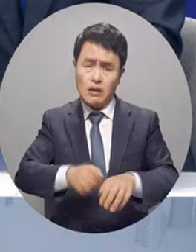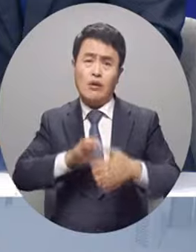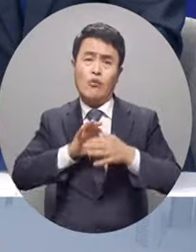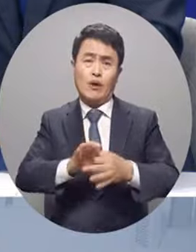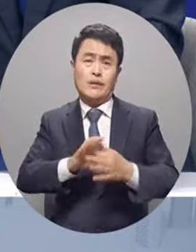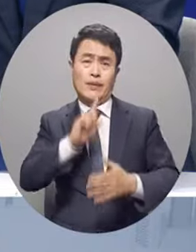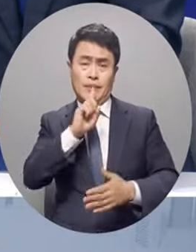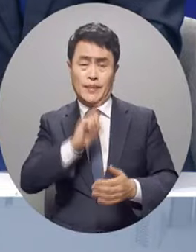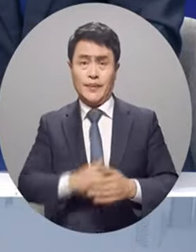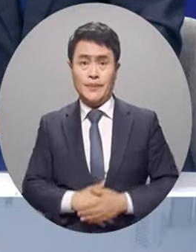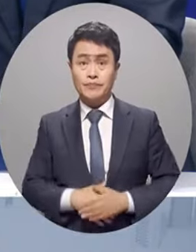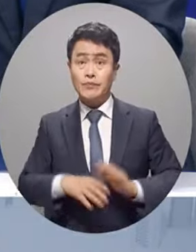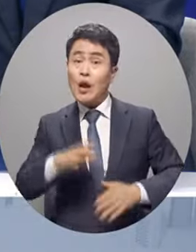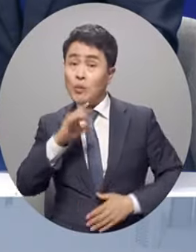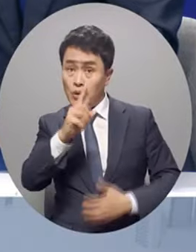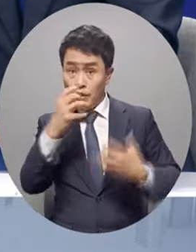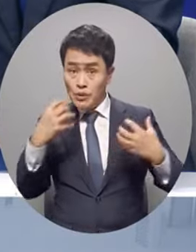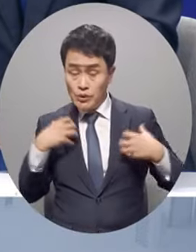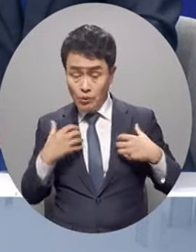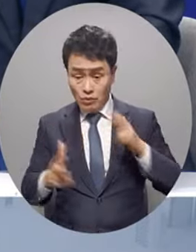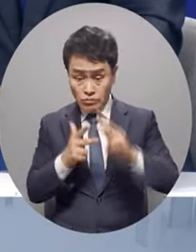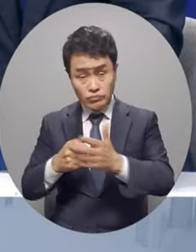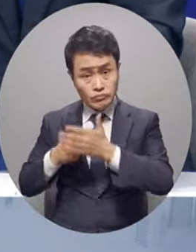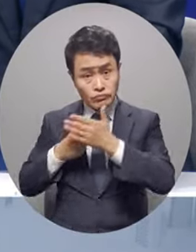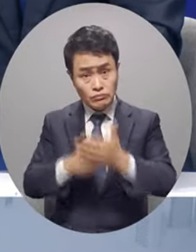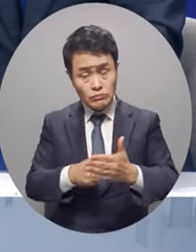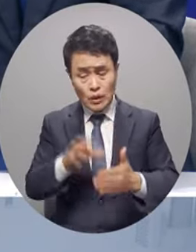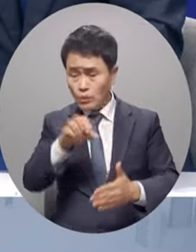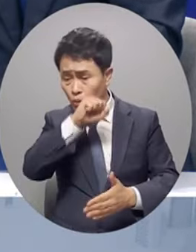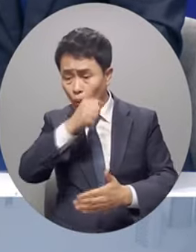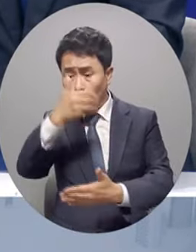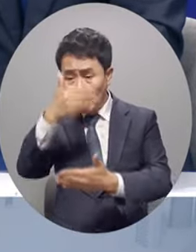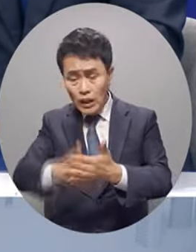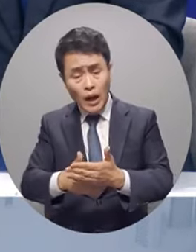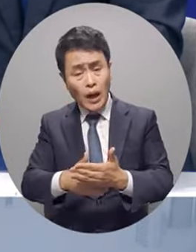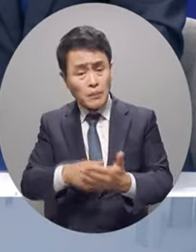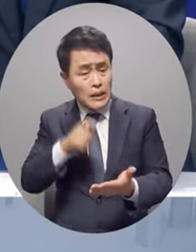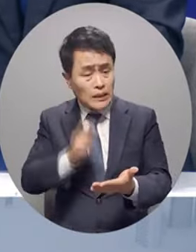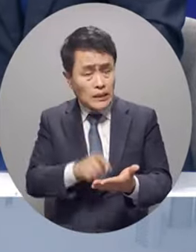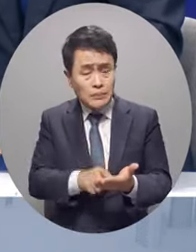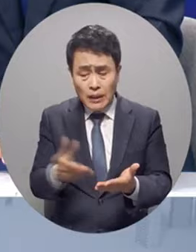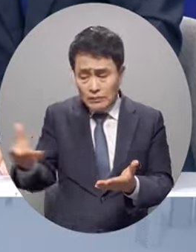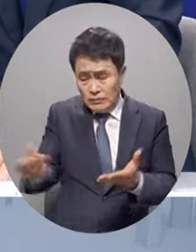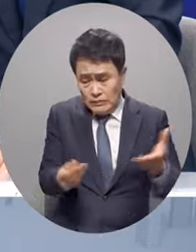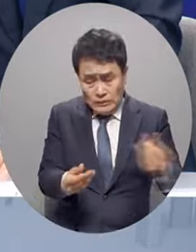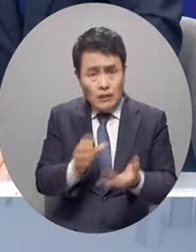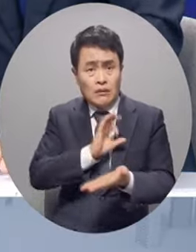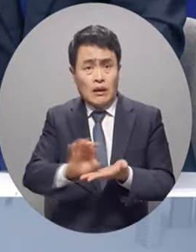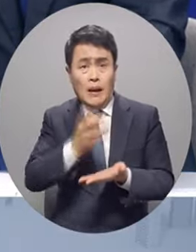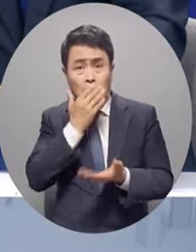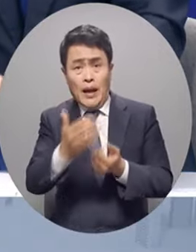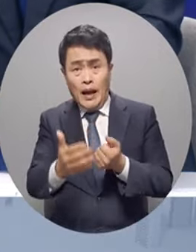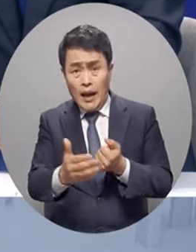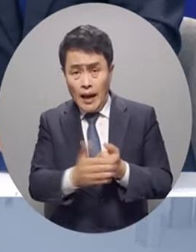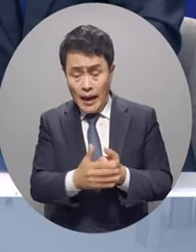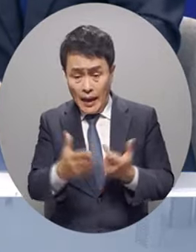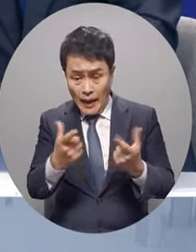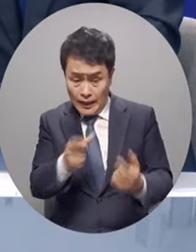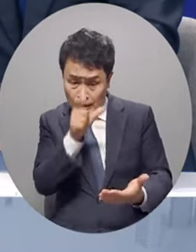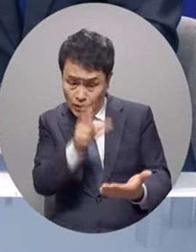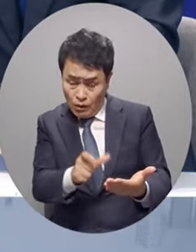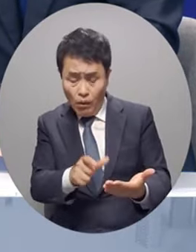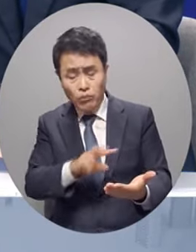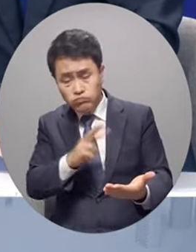지적했습니다 물론 정부가 사업을 하면서 남는 돈이 있다면 이리저리 급하게 끌어다 쓸 수는 있습니다 같은 항목 안에서